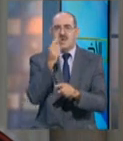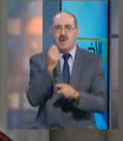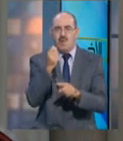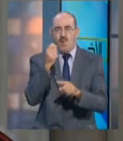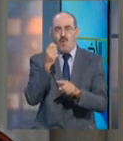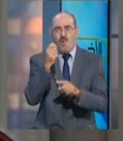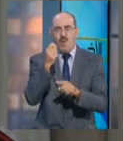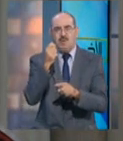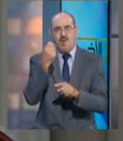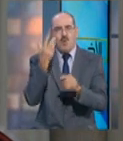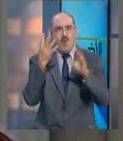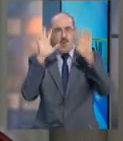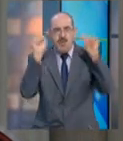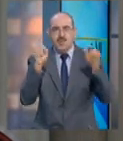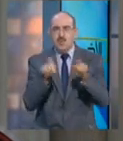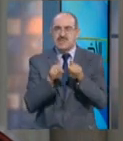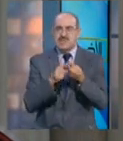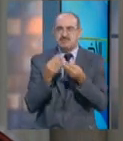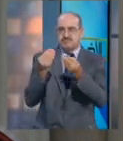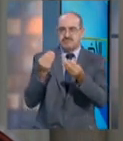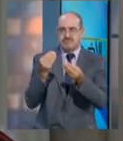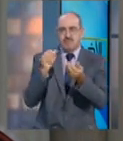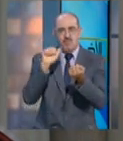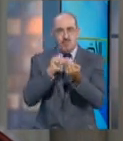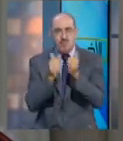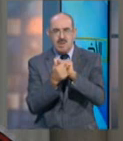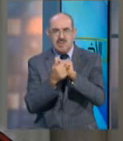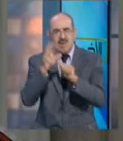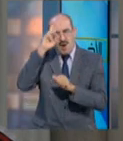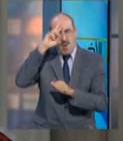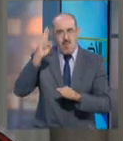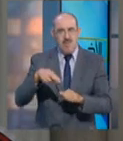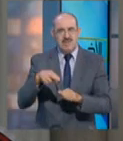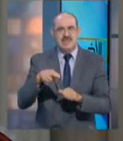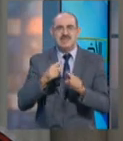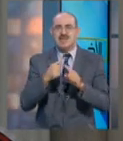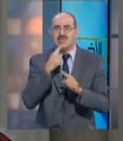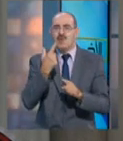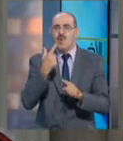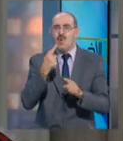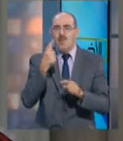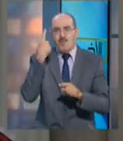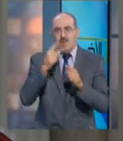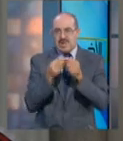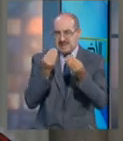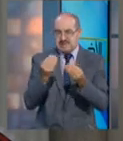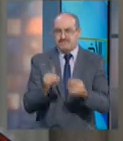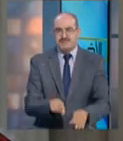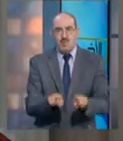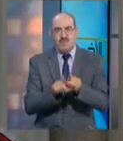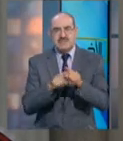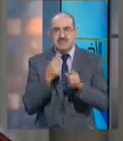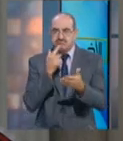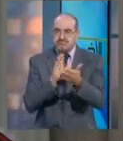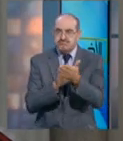نقلت له تحيات وتمنيات حضرة صاحب الجلالة السلطان هيثم بن طارق حفظه الله. أكدت أشاد